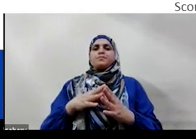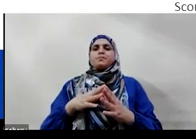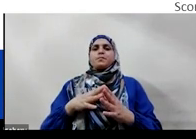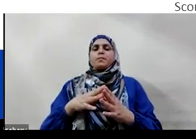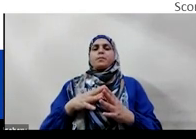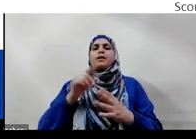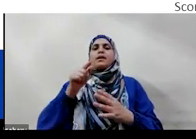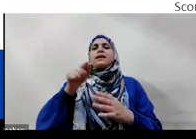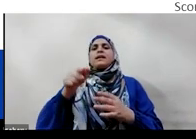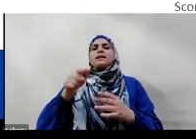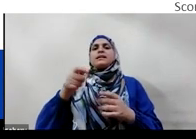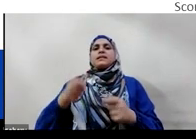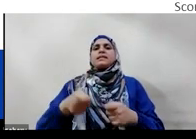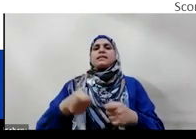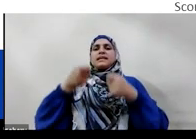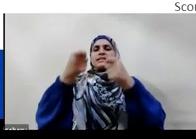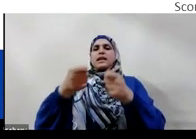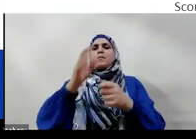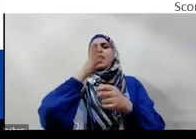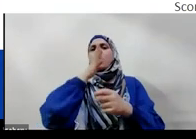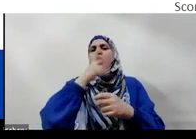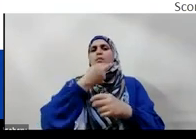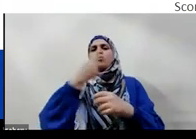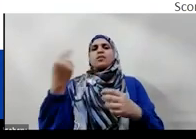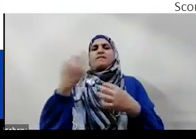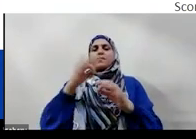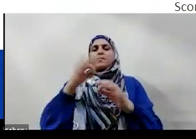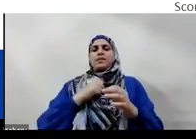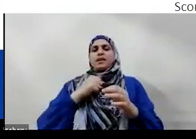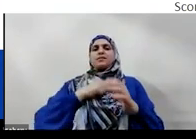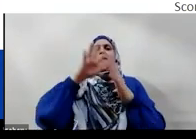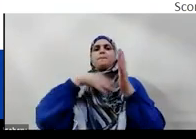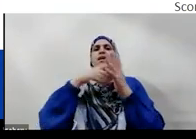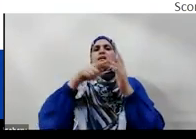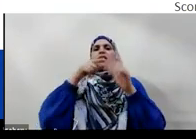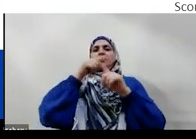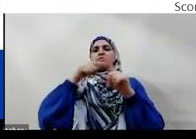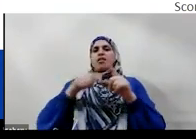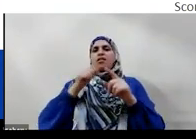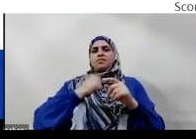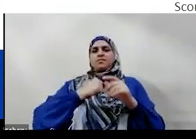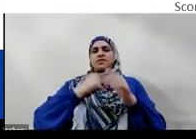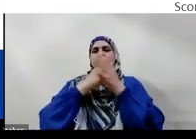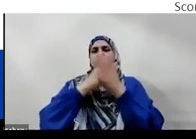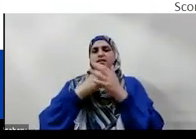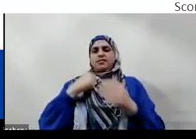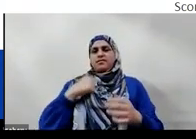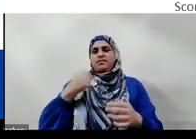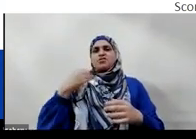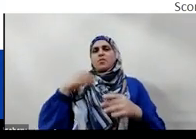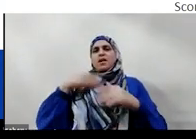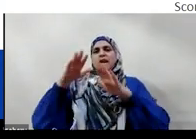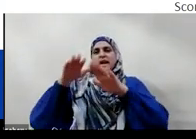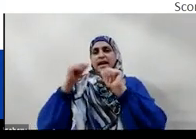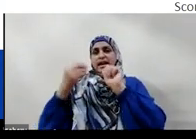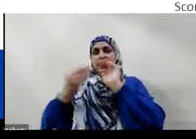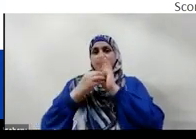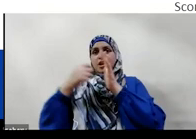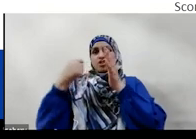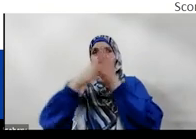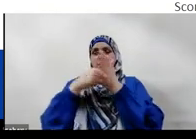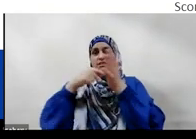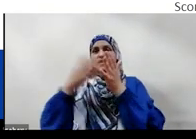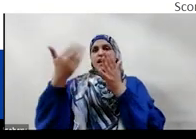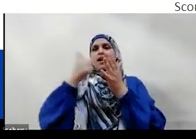لتسليم الدوكيومنتس بتاعتي او بيان الدرجات الخاصه بالدرجات العلميه اللي انا حصلت عليها. فبدخل على أول